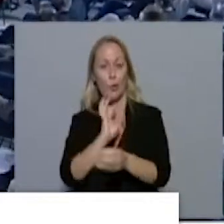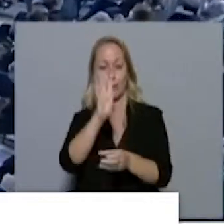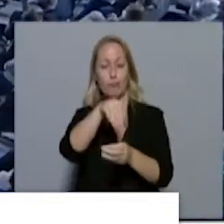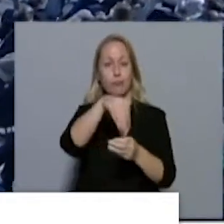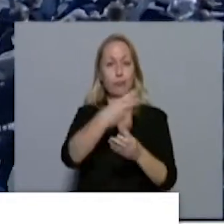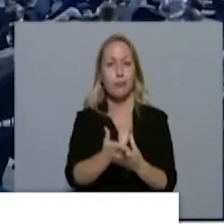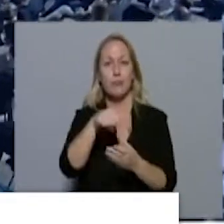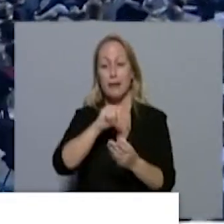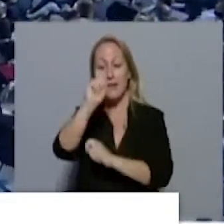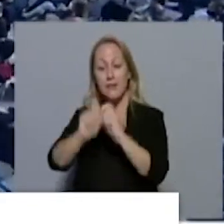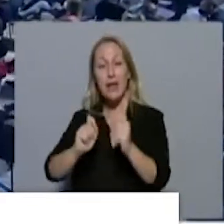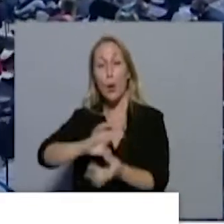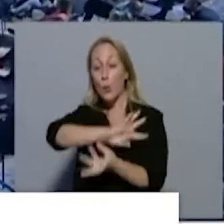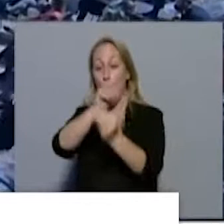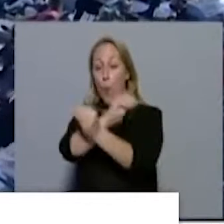πλούτο.